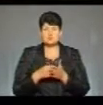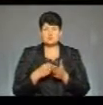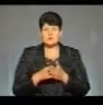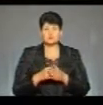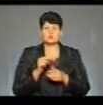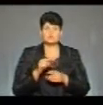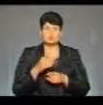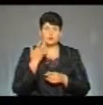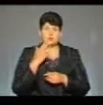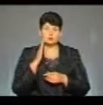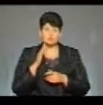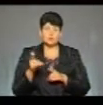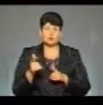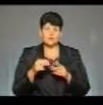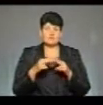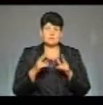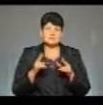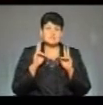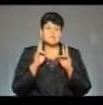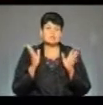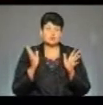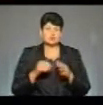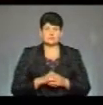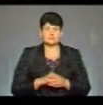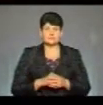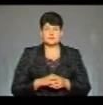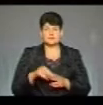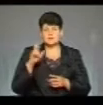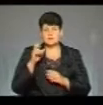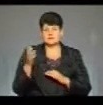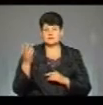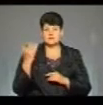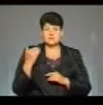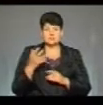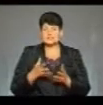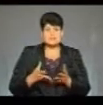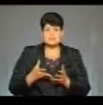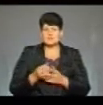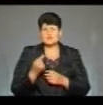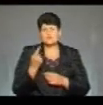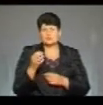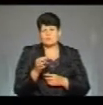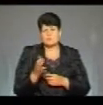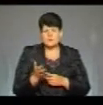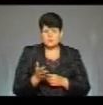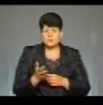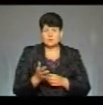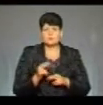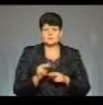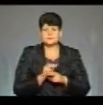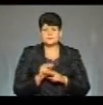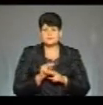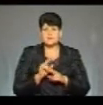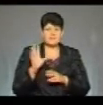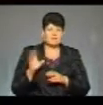Тому, коли буде готовий міст, невідомо. Держава до цього часу так не профінансувала жодної копійки по реконструкції.